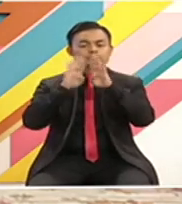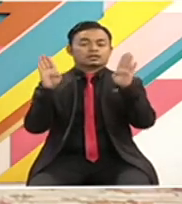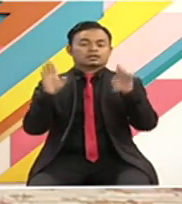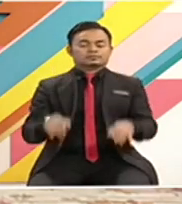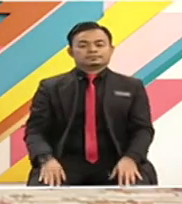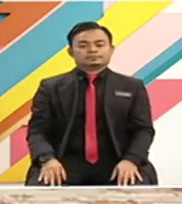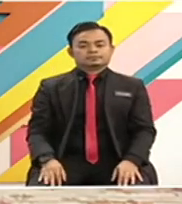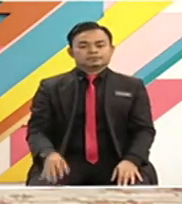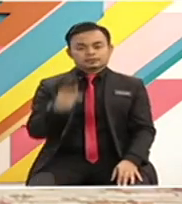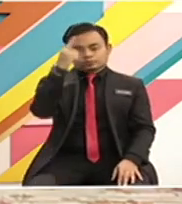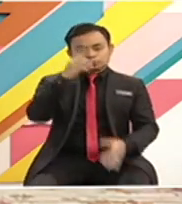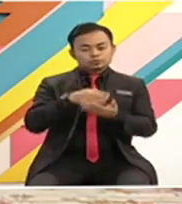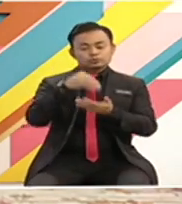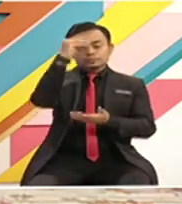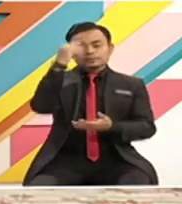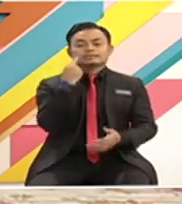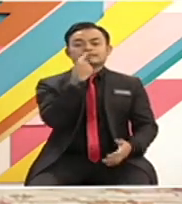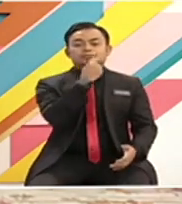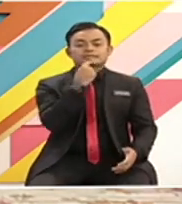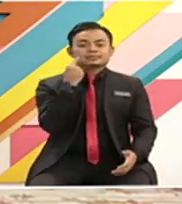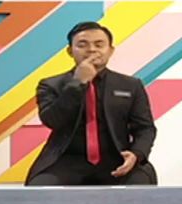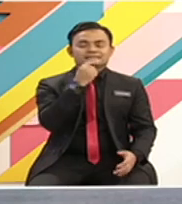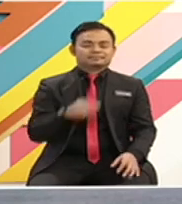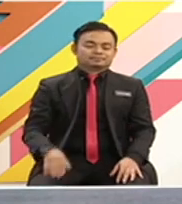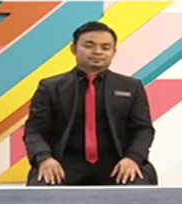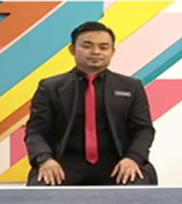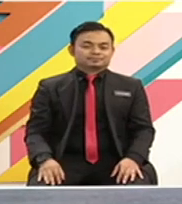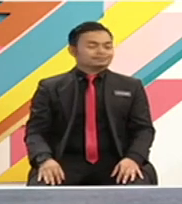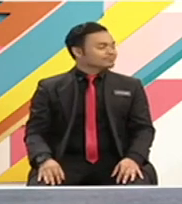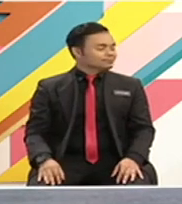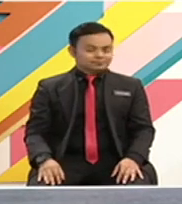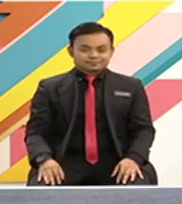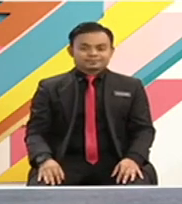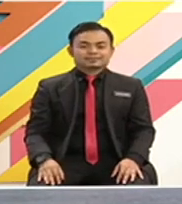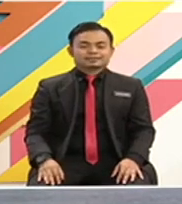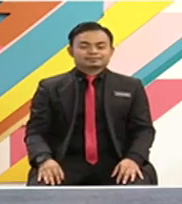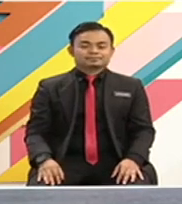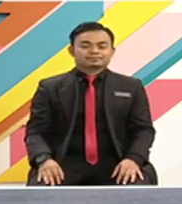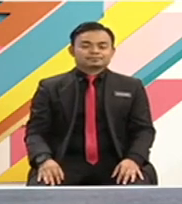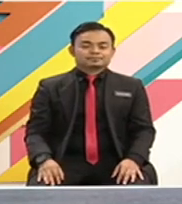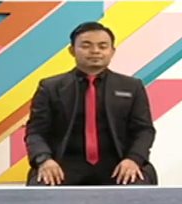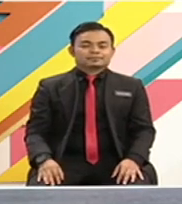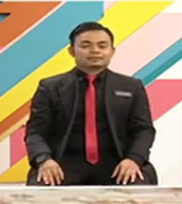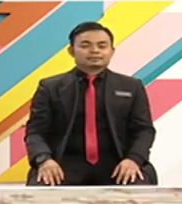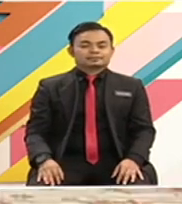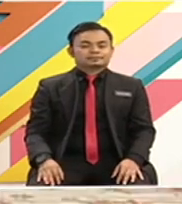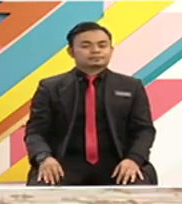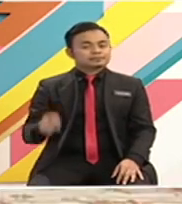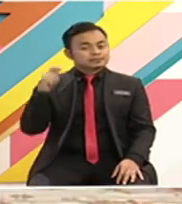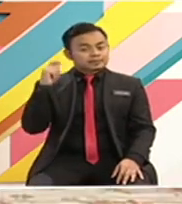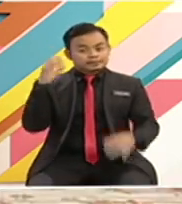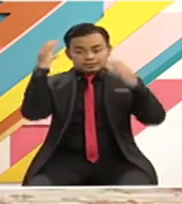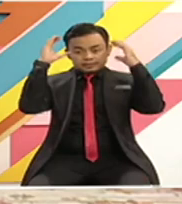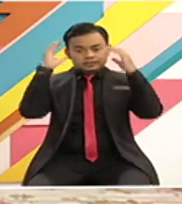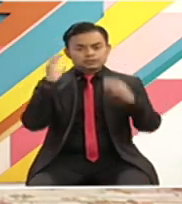melalui pergerakan bibir jadi saya cuci untuk membuka Mask Makasih Oke chegou sebentar yygu telah